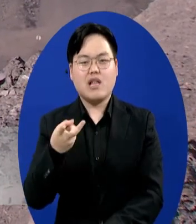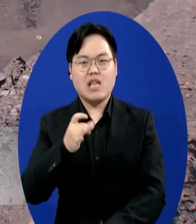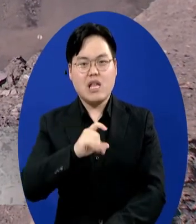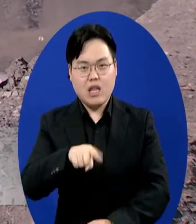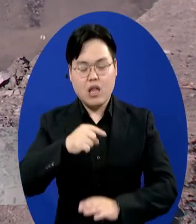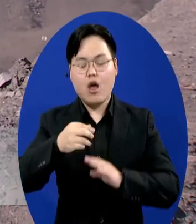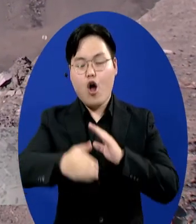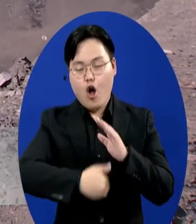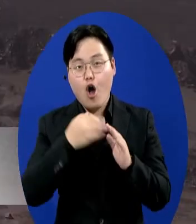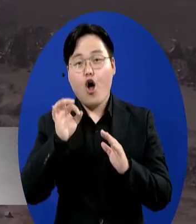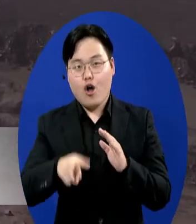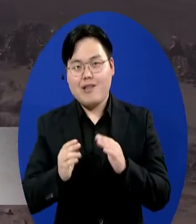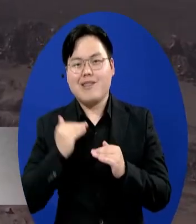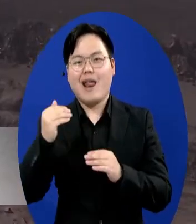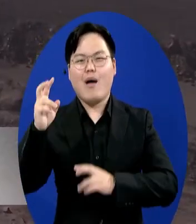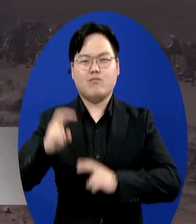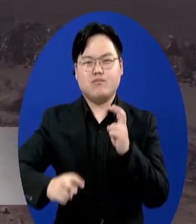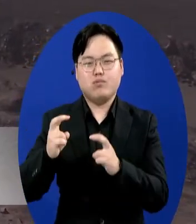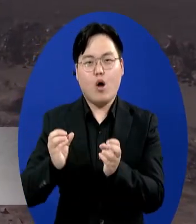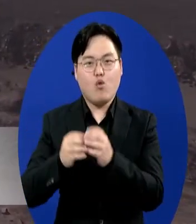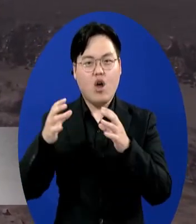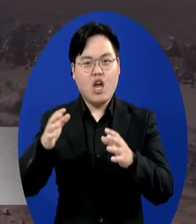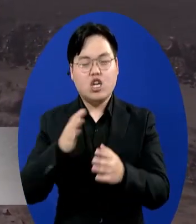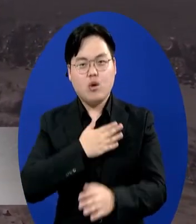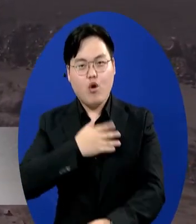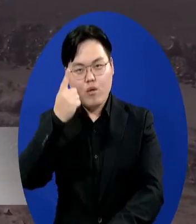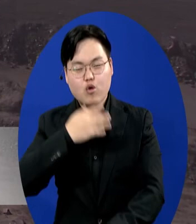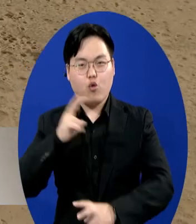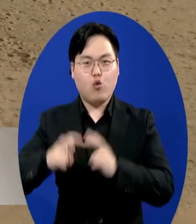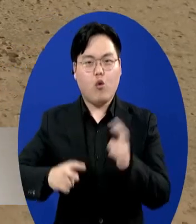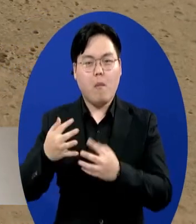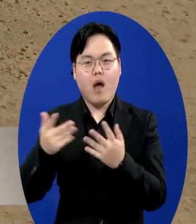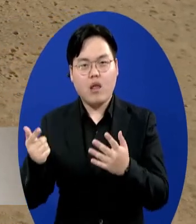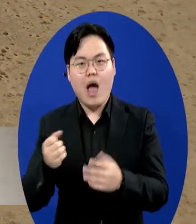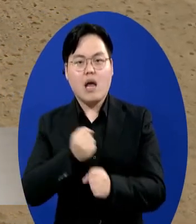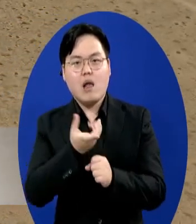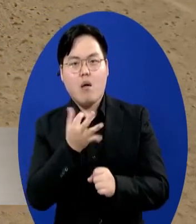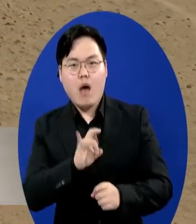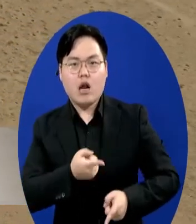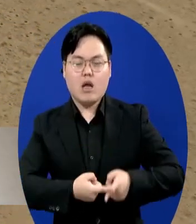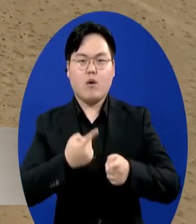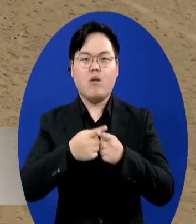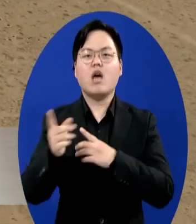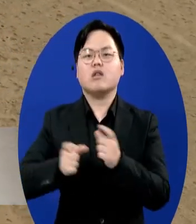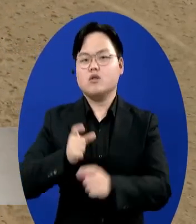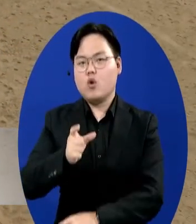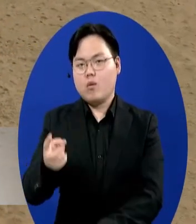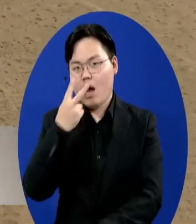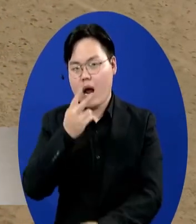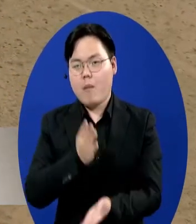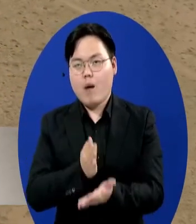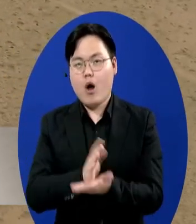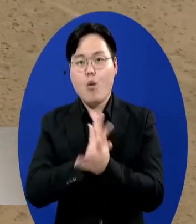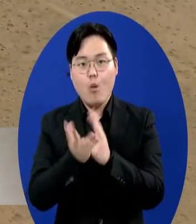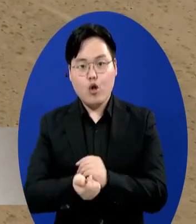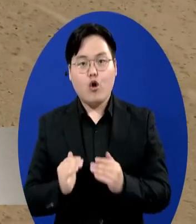баяжуулахын хажуугаар боловсруулж шин нэмүү өртөг шингэсэн бүтээгдэхүүн гаргаж авч ажлын байраа давхар хамгаалах шаардлага байгааг эдийн засгчид хэлж байна. Мөн